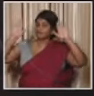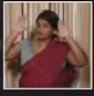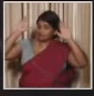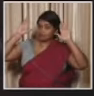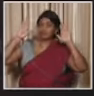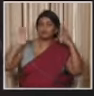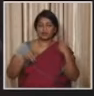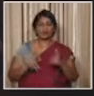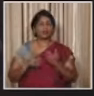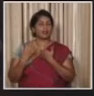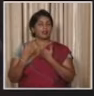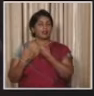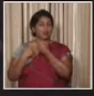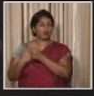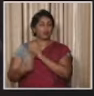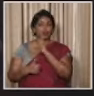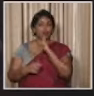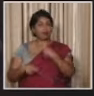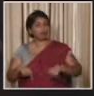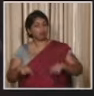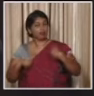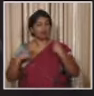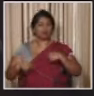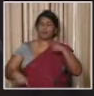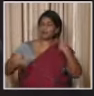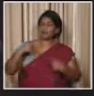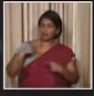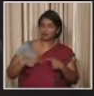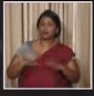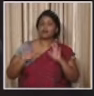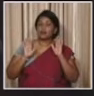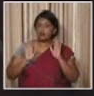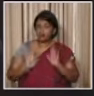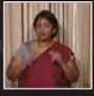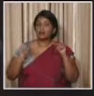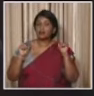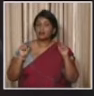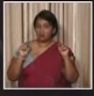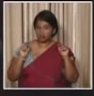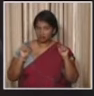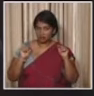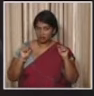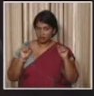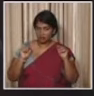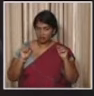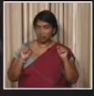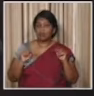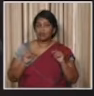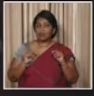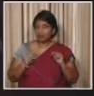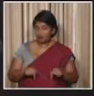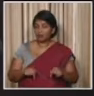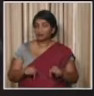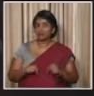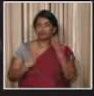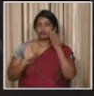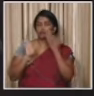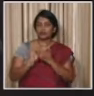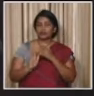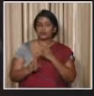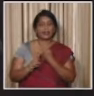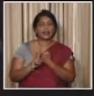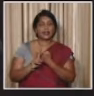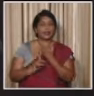උස්සලා එතුමාව නිර්දෝෂී කළා තර්ක කළා විවාද කළා. හැබැයි අද මිනිත්තු 3ක් කාලයක් දැන් වැඩි පුළුවන්. ඔව් හැබැයි අද ඔප් වෙලා තියෙනවා